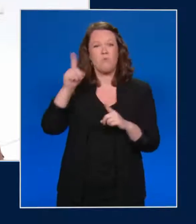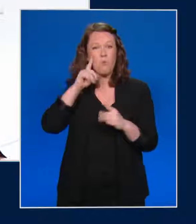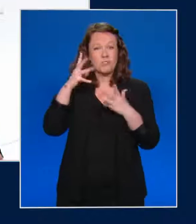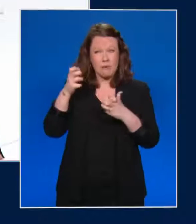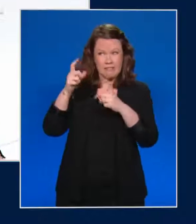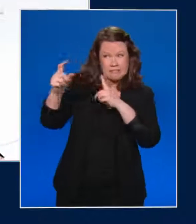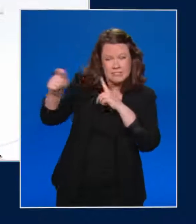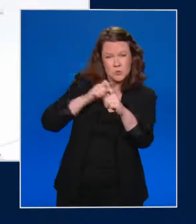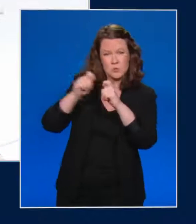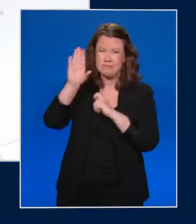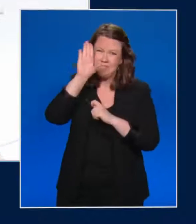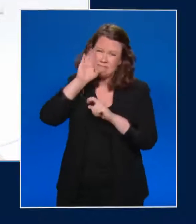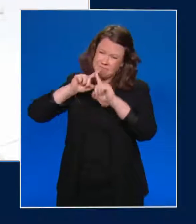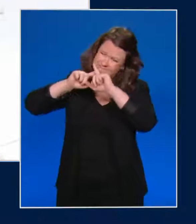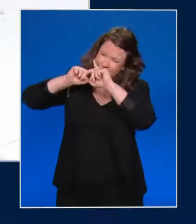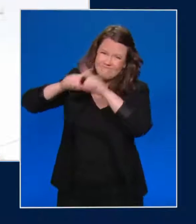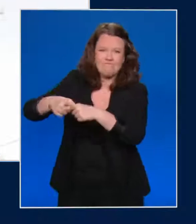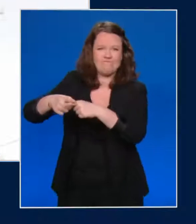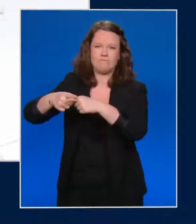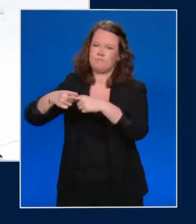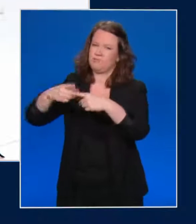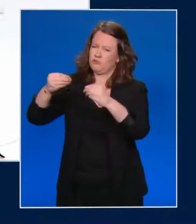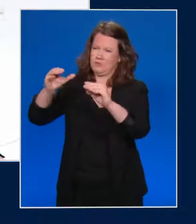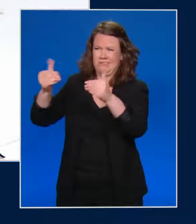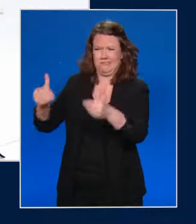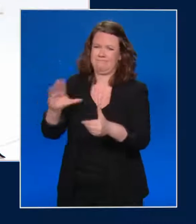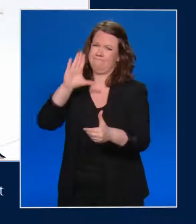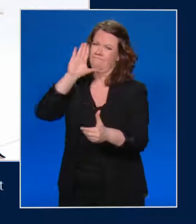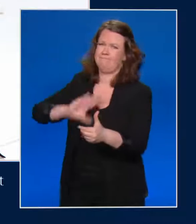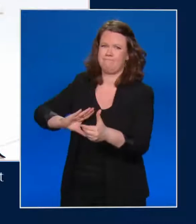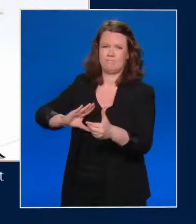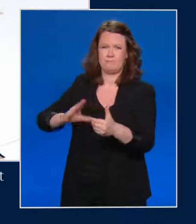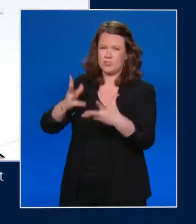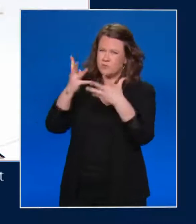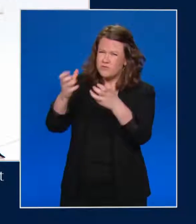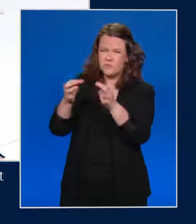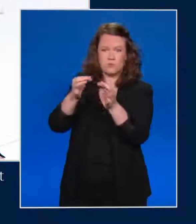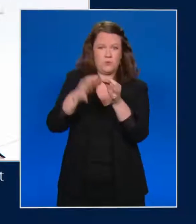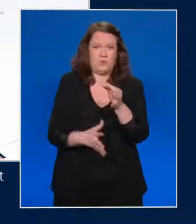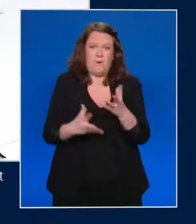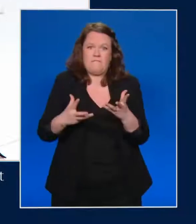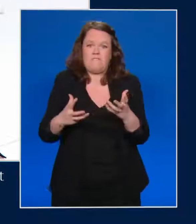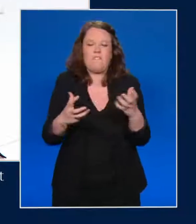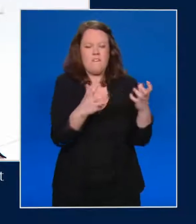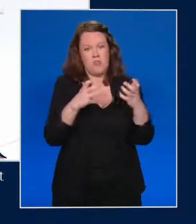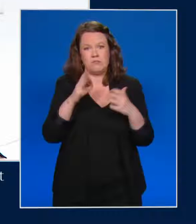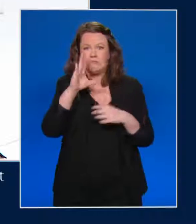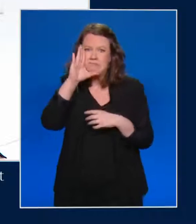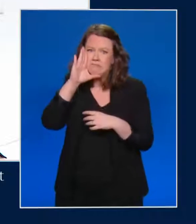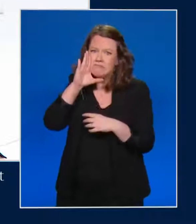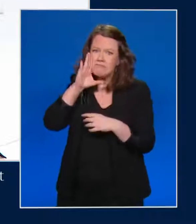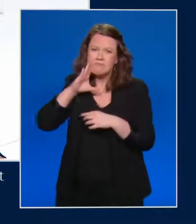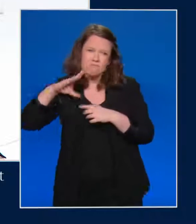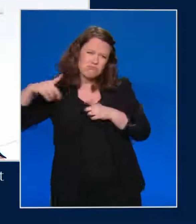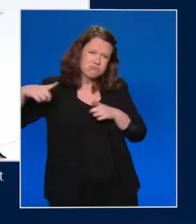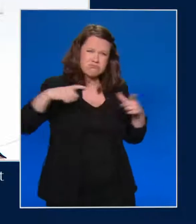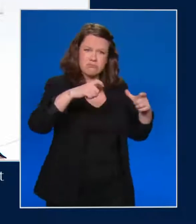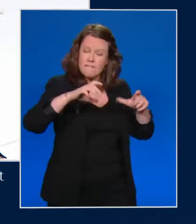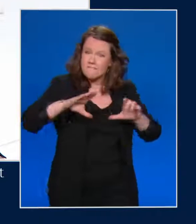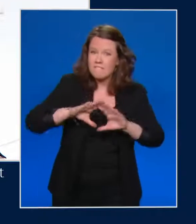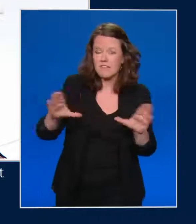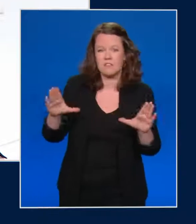avec le président poutine pour chercher sans relâche à le convaincre de renoncer aux armes pour aider